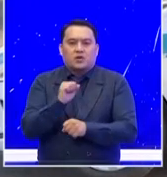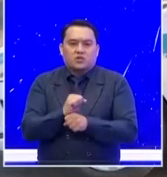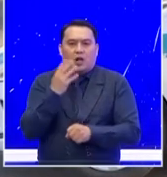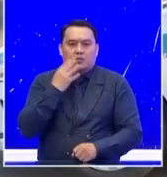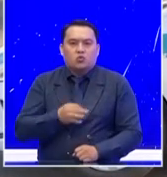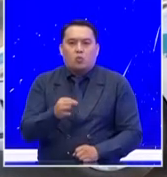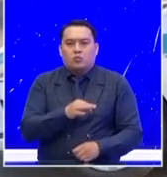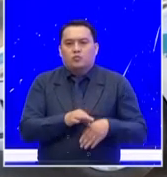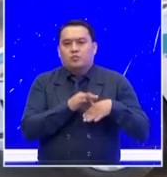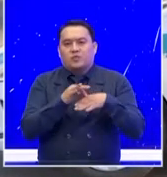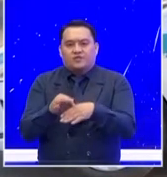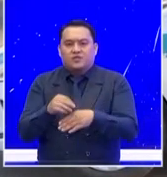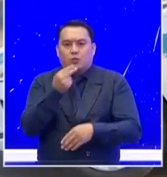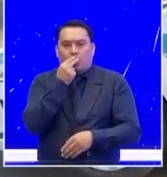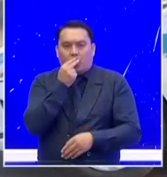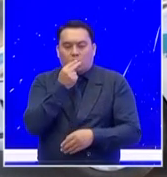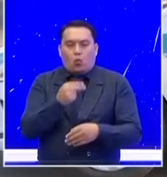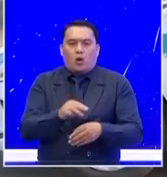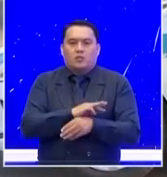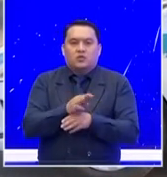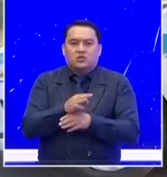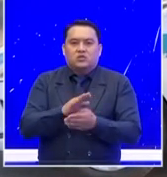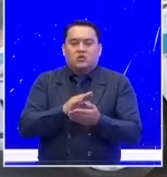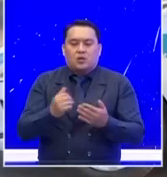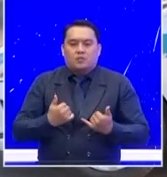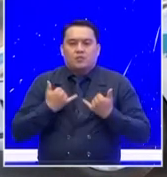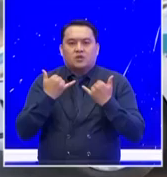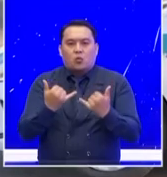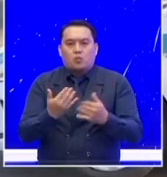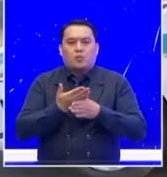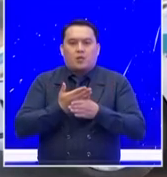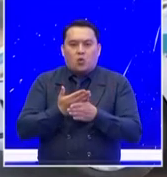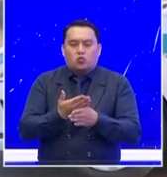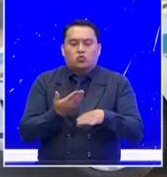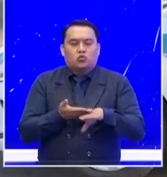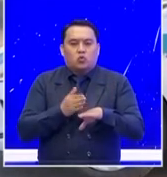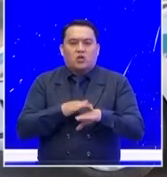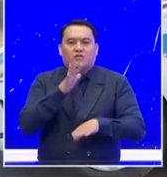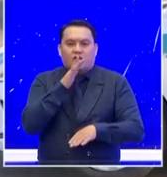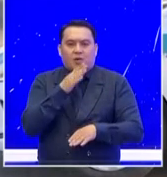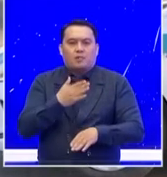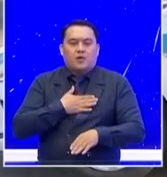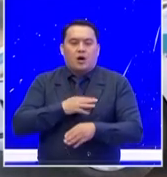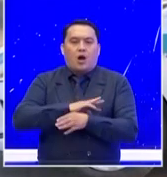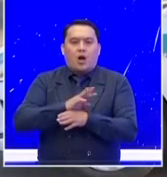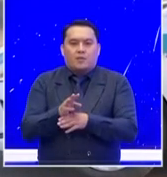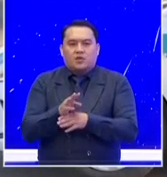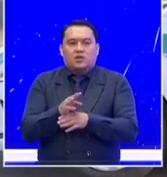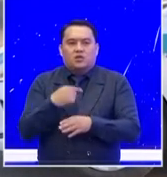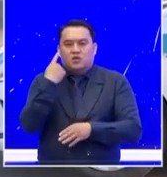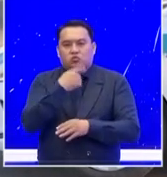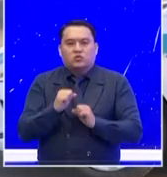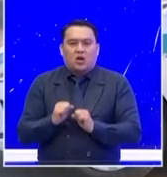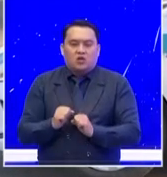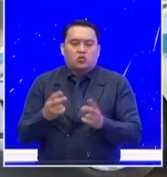области. Привезли еду. Хочется отметить, что это мы делаем от чистого сердца. Хотим помочь людям в это трудное время. Также мы обеспечиваем средствами